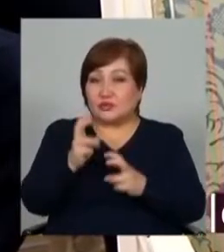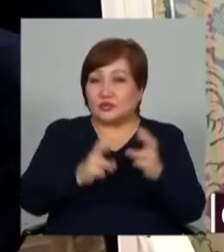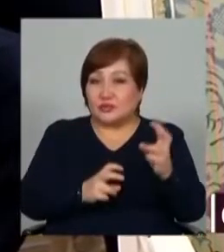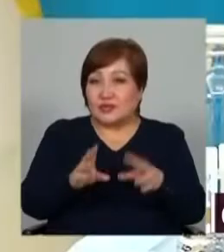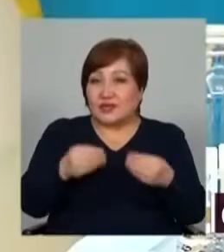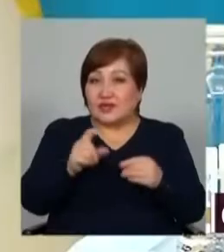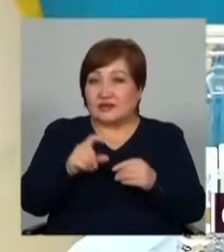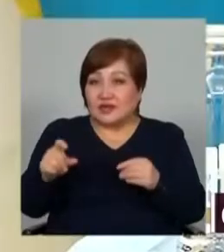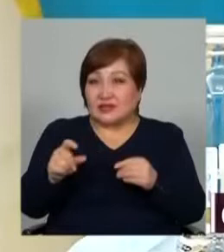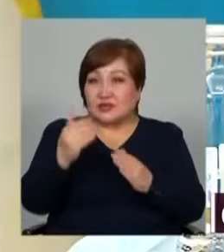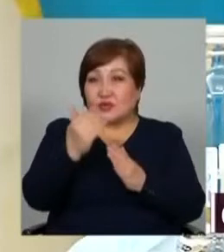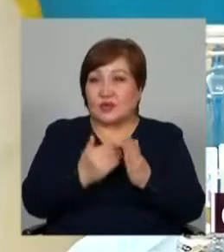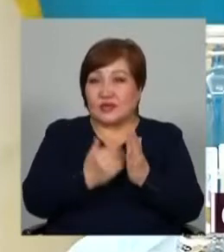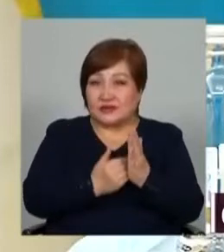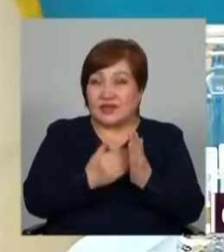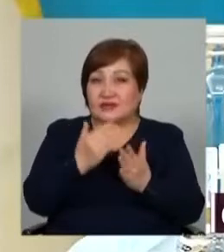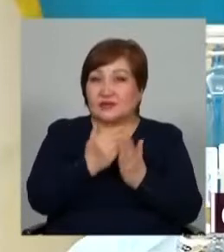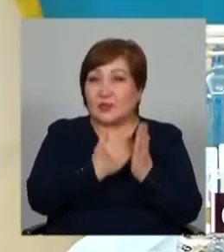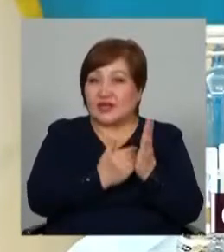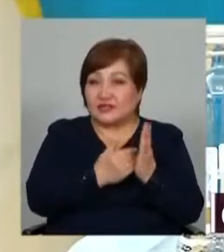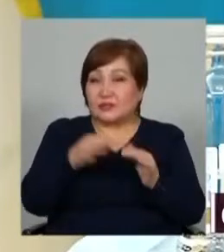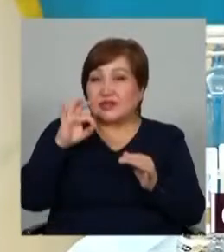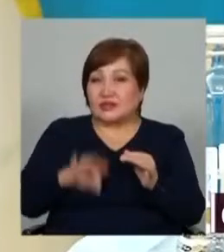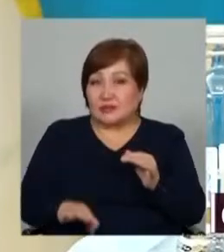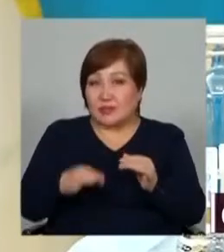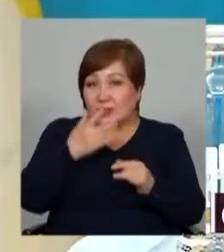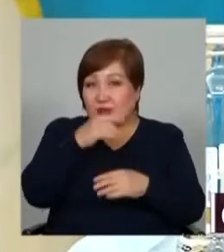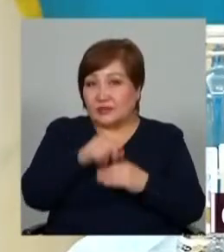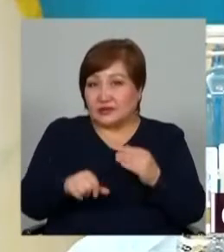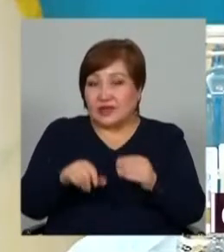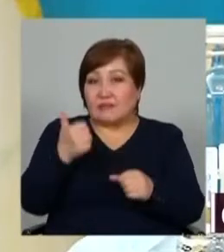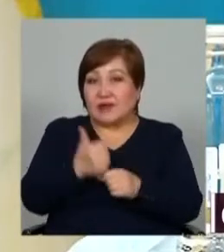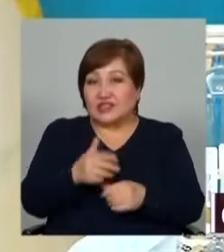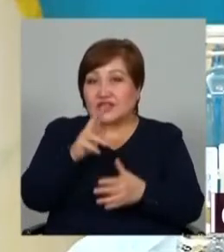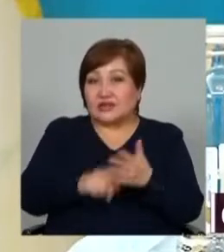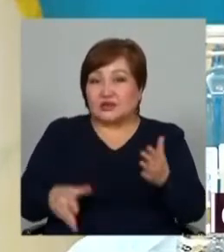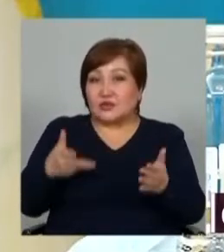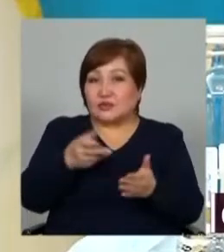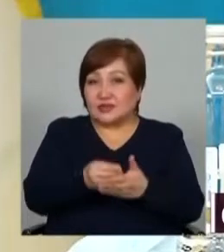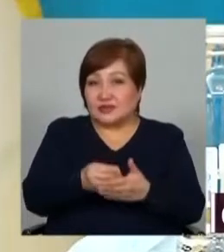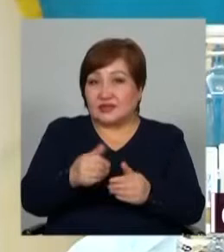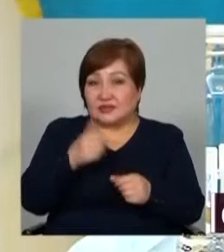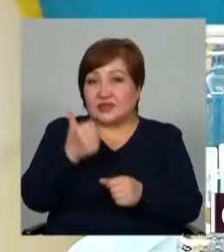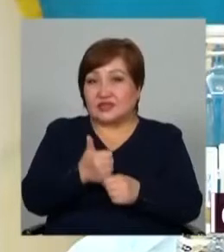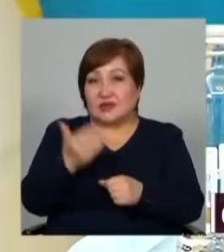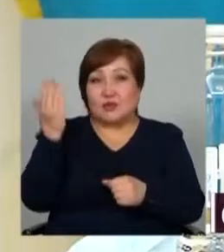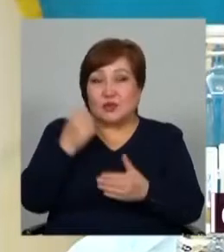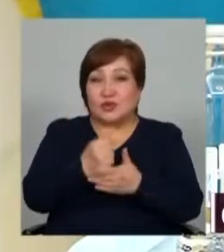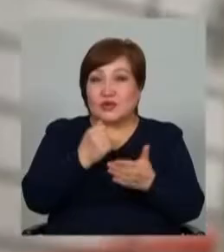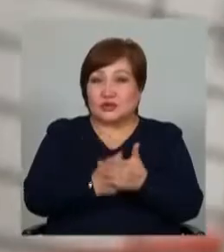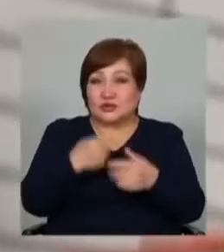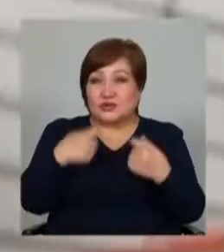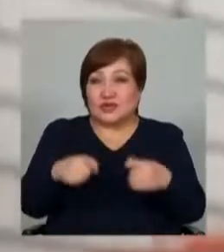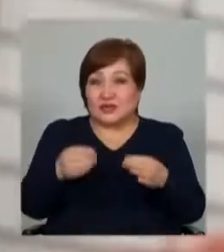төмен тарифтерді пайдаланады. Импорттық жабдыққа салықтар мен баж салығы төленбейді. Ең бастысы, бұрынғы ресурстарды сарқып ақша тауып